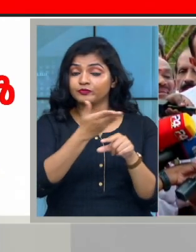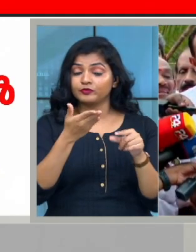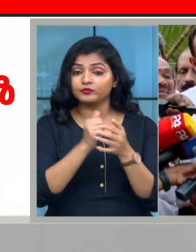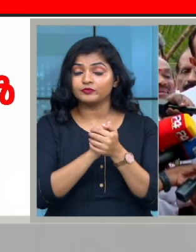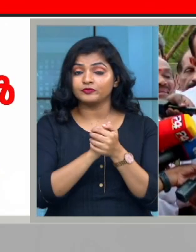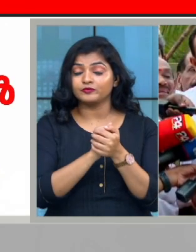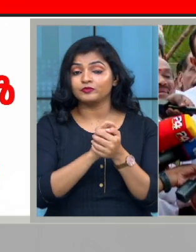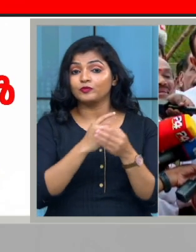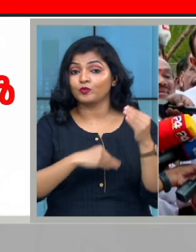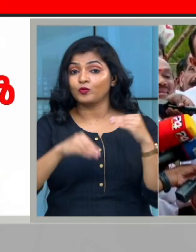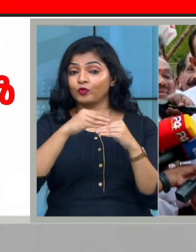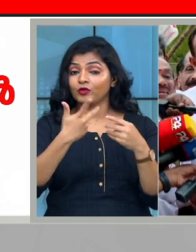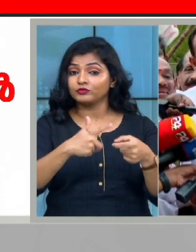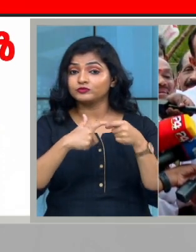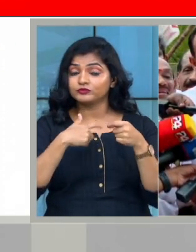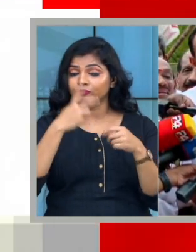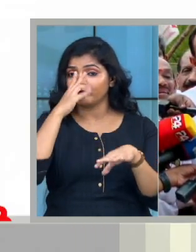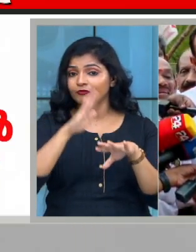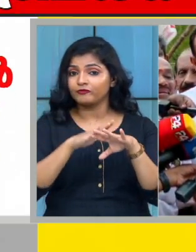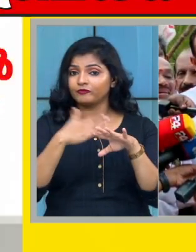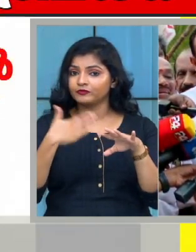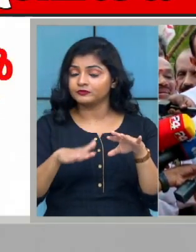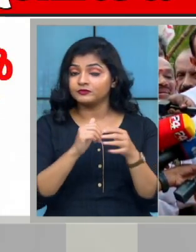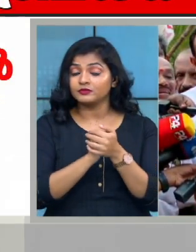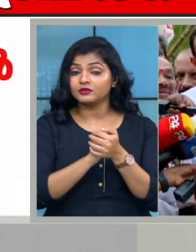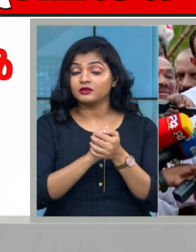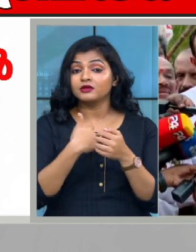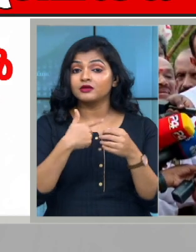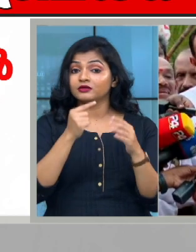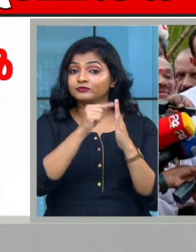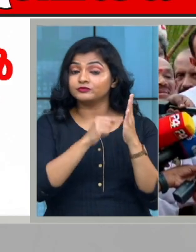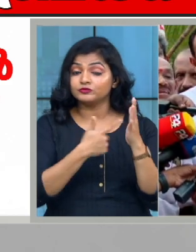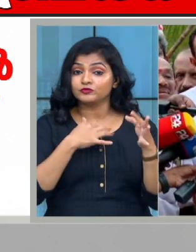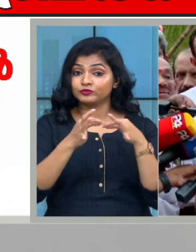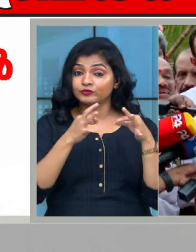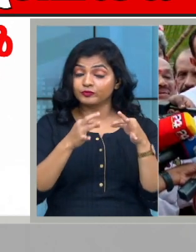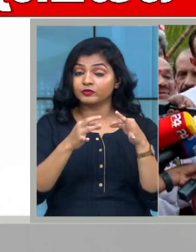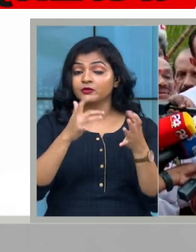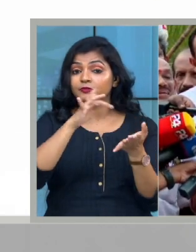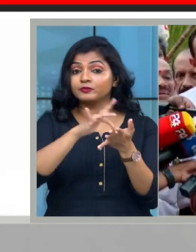സ്നേഹം അറിയുന്ന ആളായതുകൊണ്ടും ഞാൻ ആ തരത്തിലുള്ള കാര്യങ്ങളെക്കുറിച്ച് പറയേണ്ട വേദികളിൽ ഞാൻ പറയും.